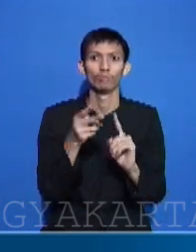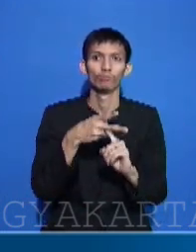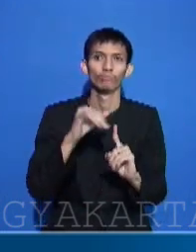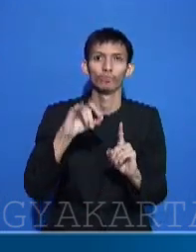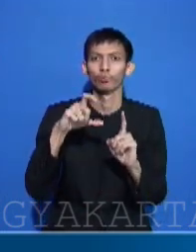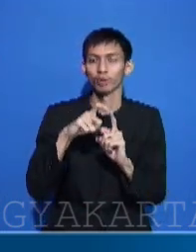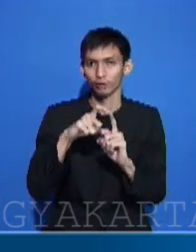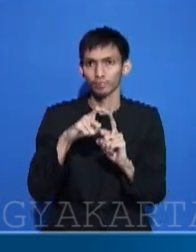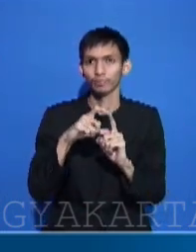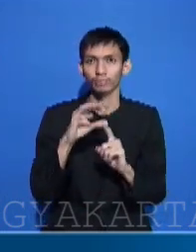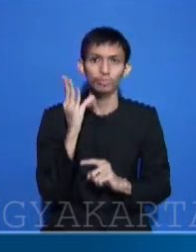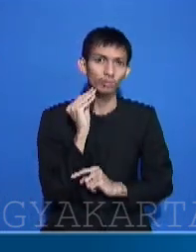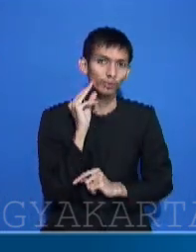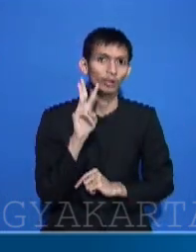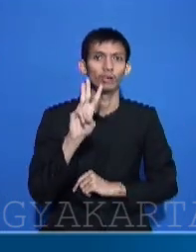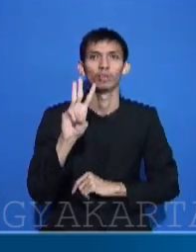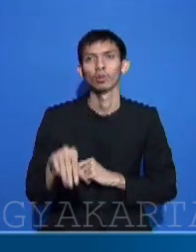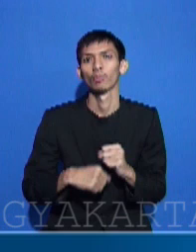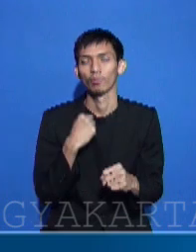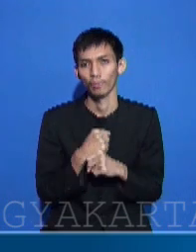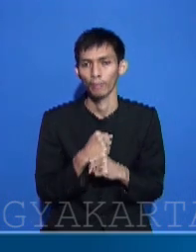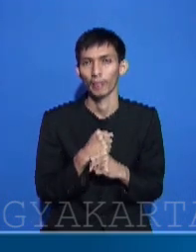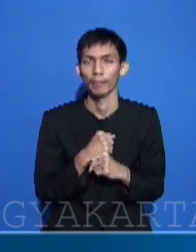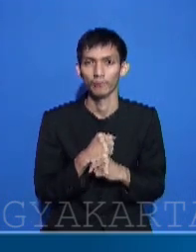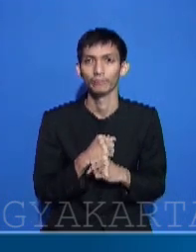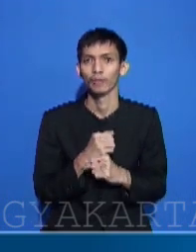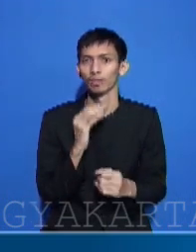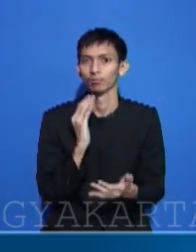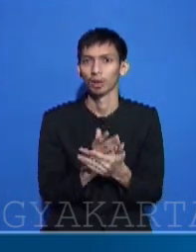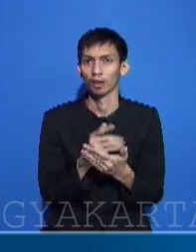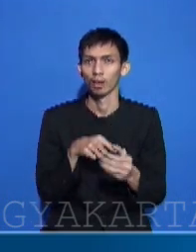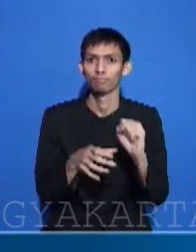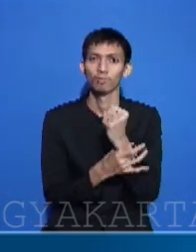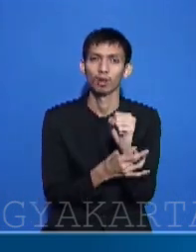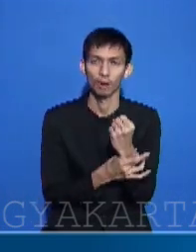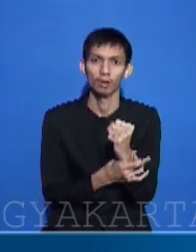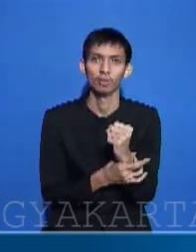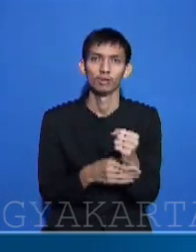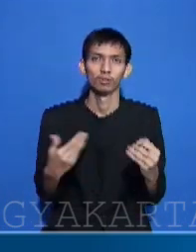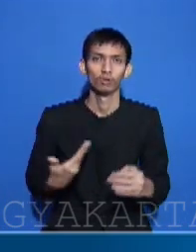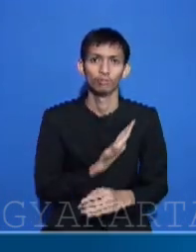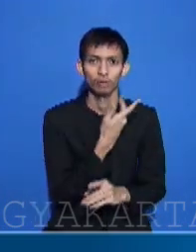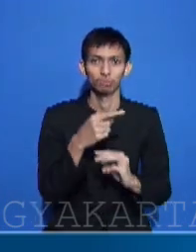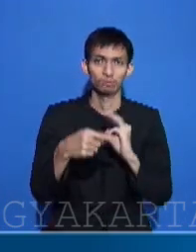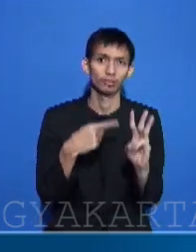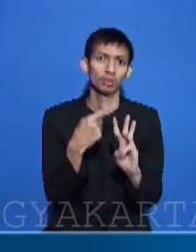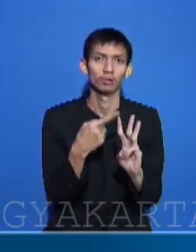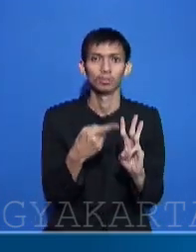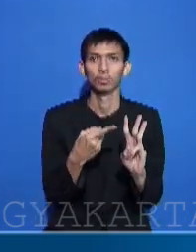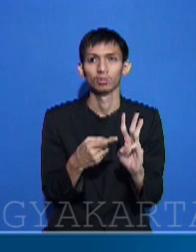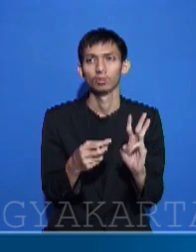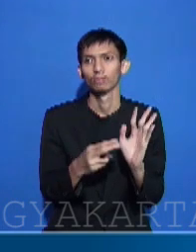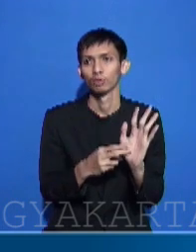warga Dusun Junjungan, Desa Giriwarno, Kabupaten Magelang, Jawa Tengah. Sementara korban luka masing-masing Nurhayah,